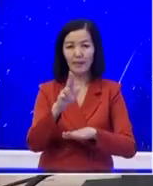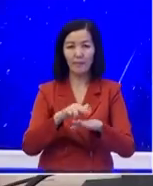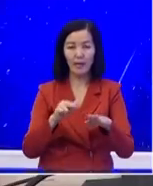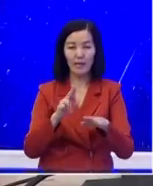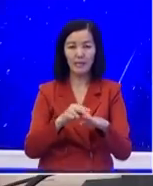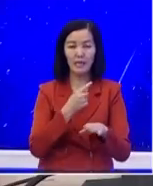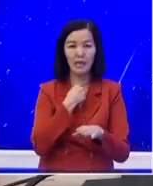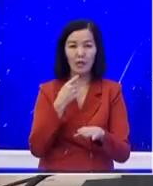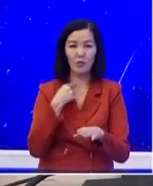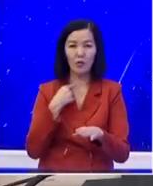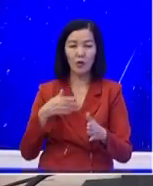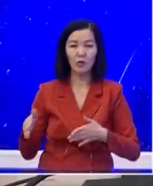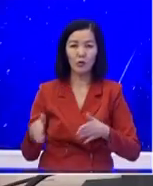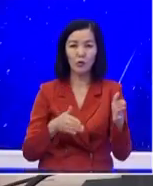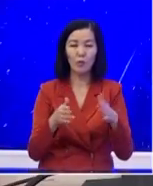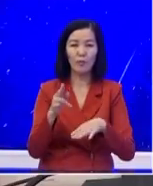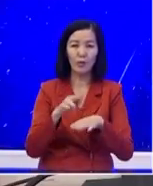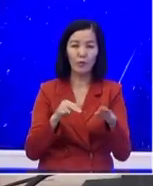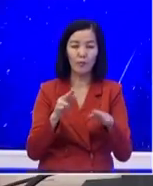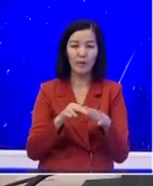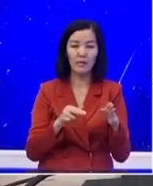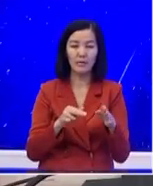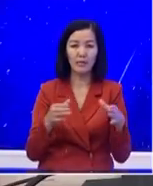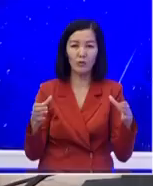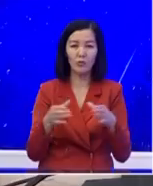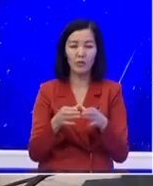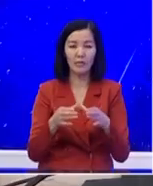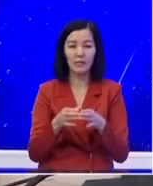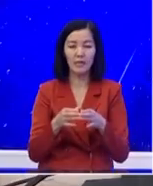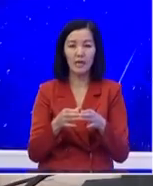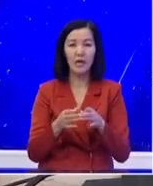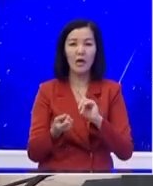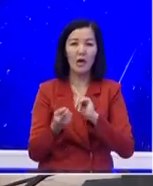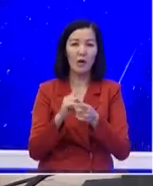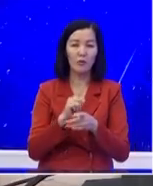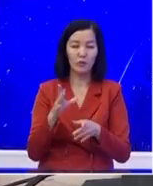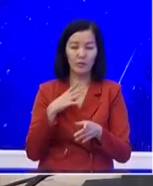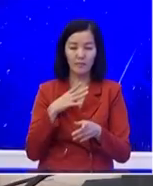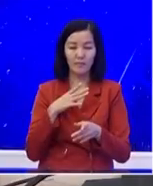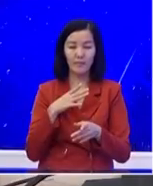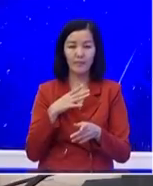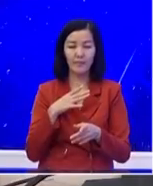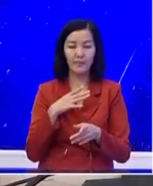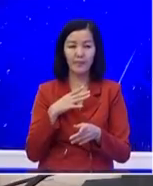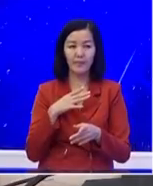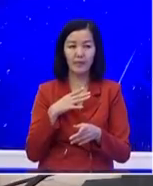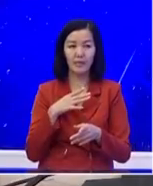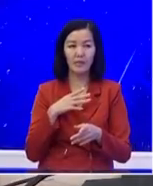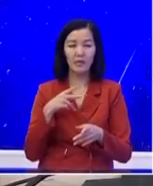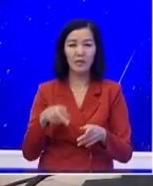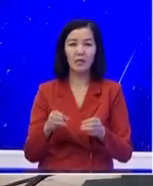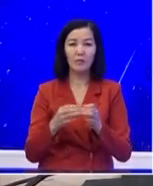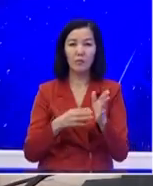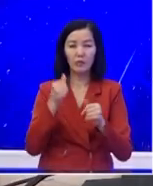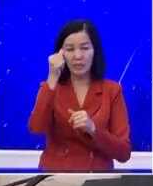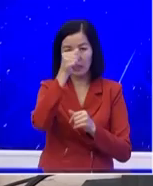инспектордан Талдықорғанды жол патруль полиция ротасына, жаңағы Талдықорған қаласының өзіне жұмысқа ауыстым. Содан оның